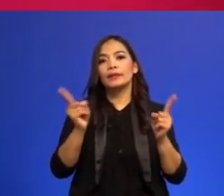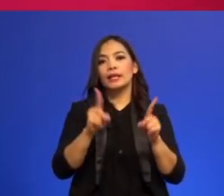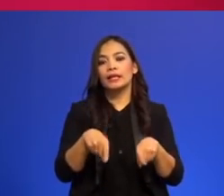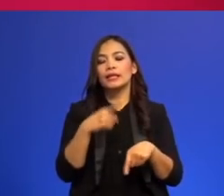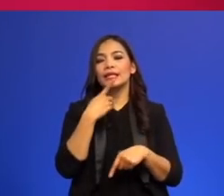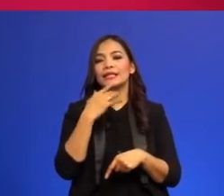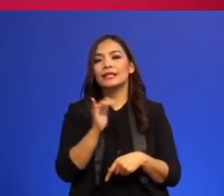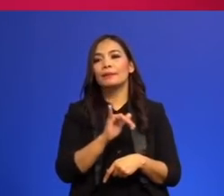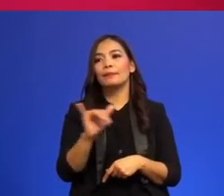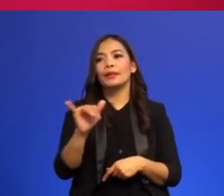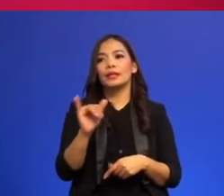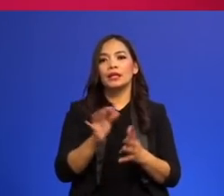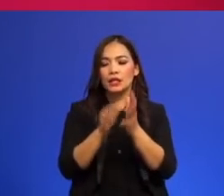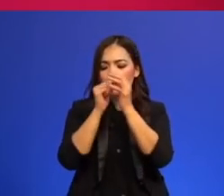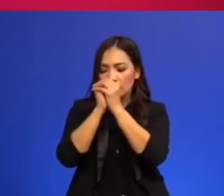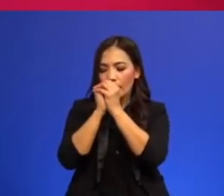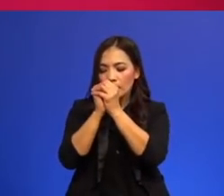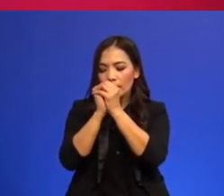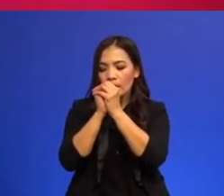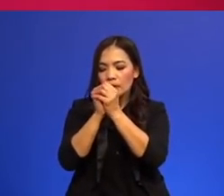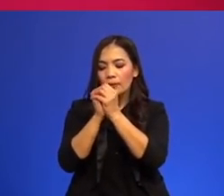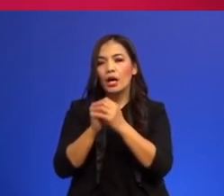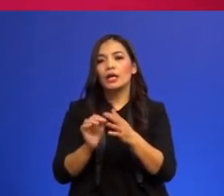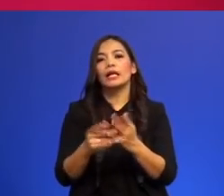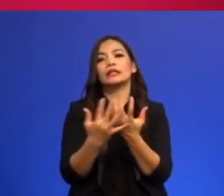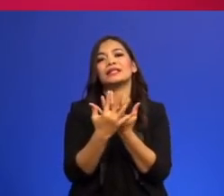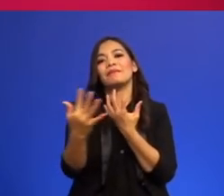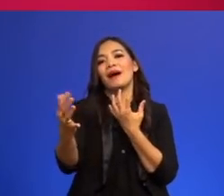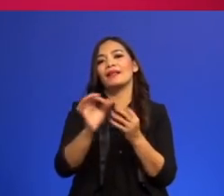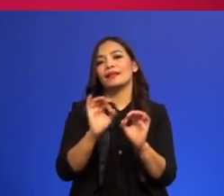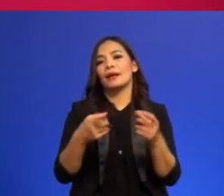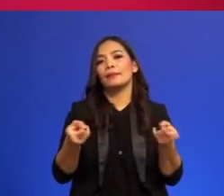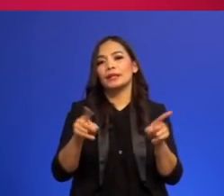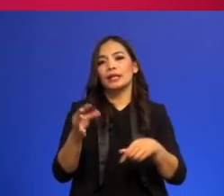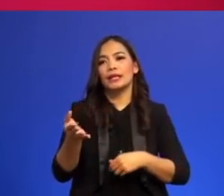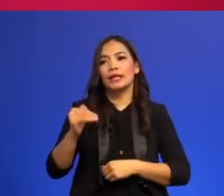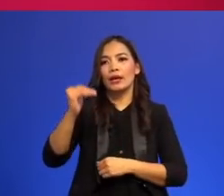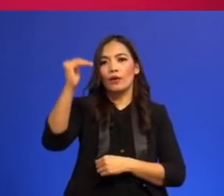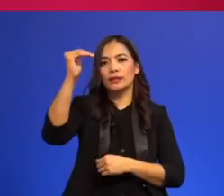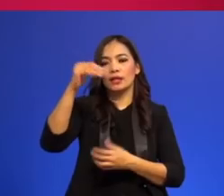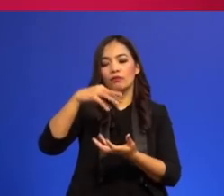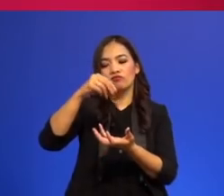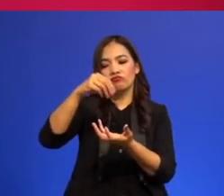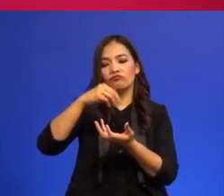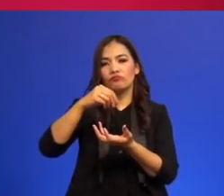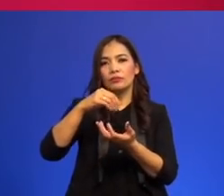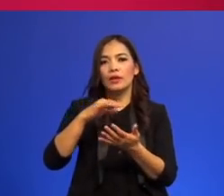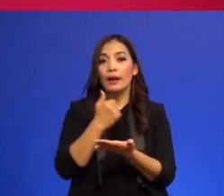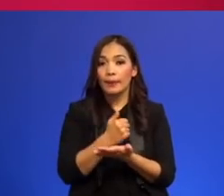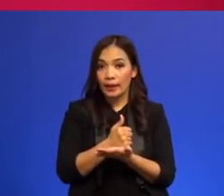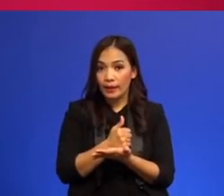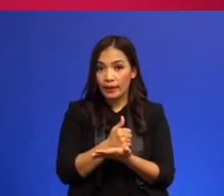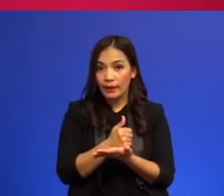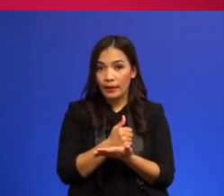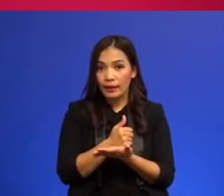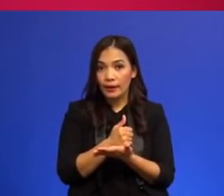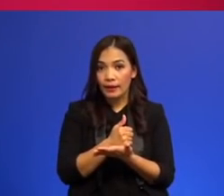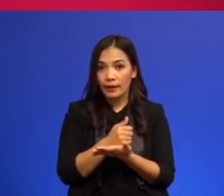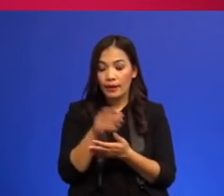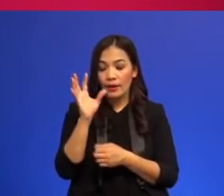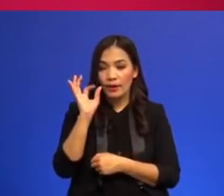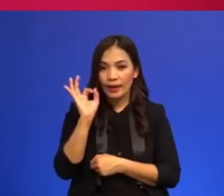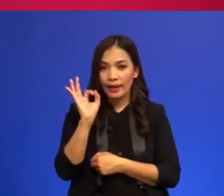dikultuskan, jadi seperti dukun. Dan jemaat tidak pernah menjadi dewasa rohani. Amin, saudara?